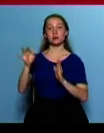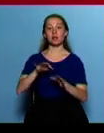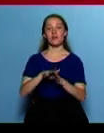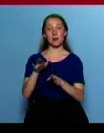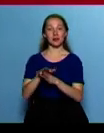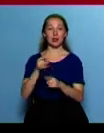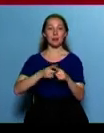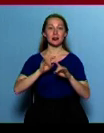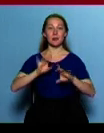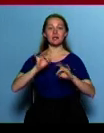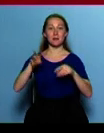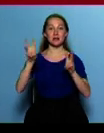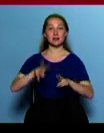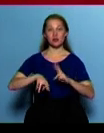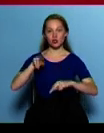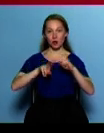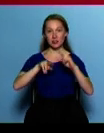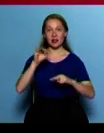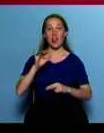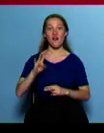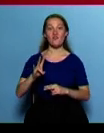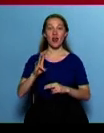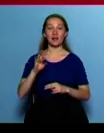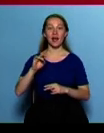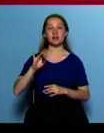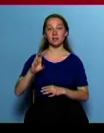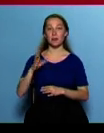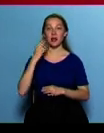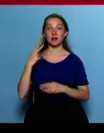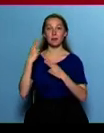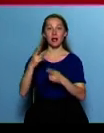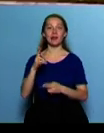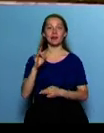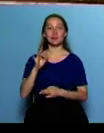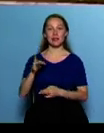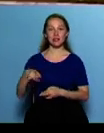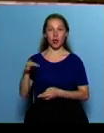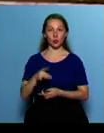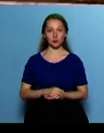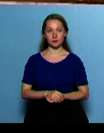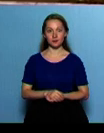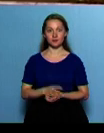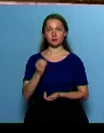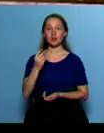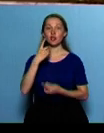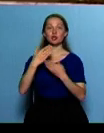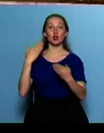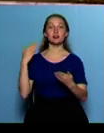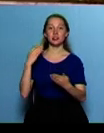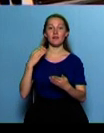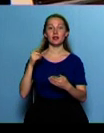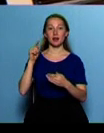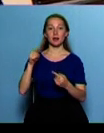этом рассказал министр строительства Иван Ястреб во время своего визита в Кизнерский район. Еще недавно ровно напротив